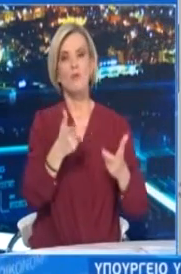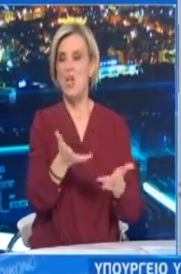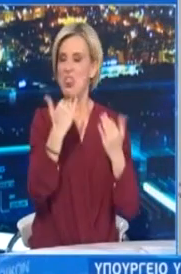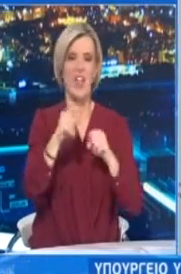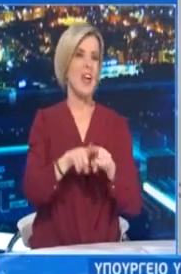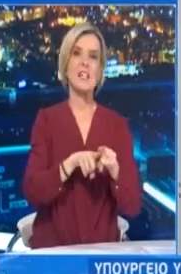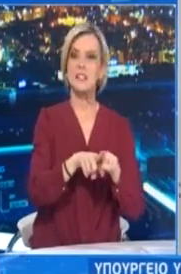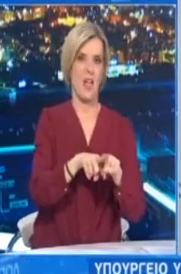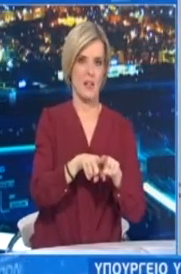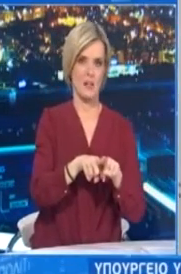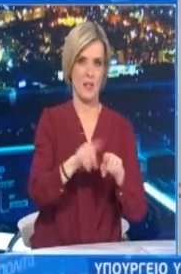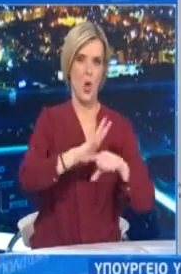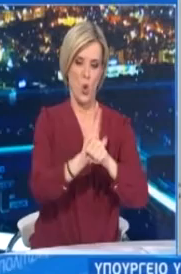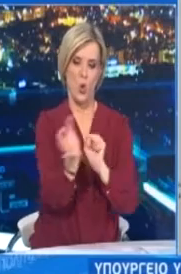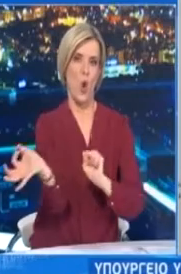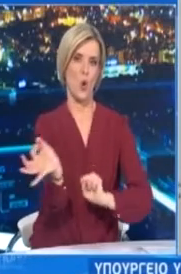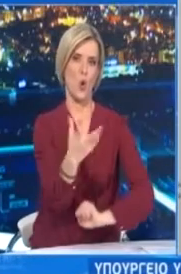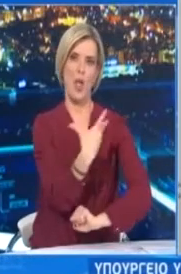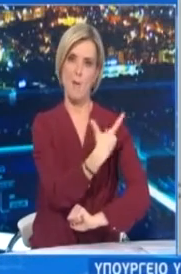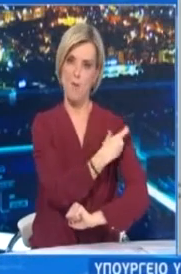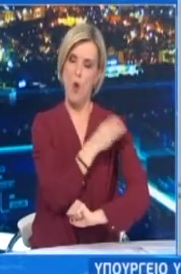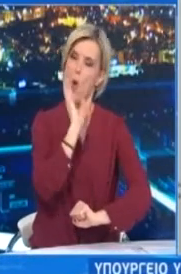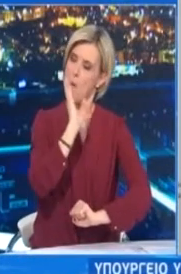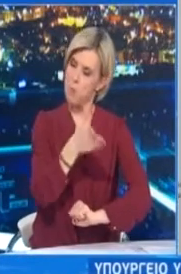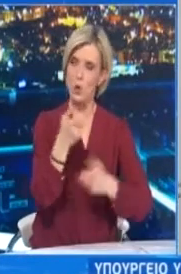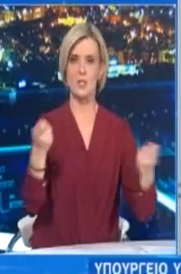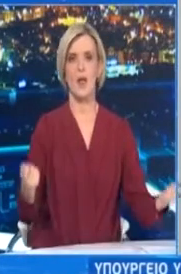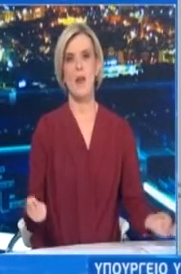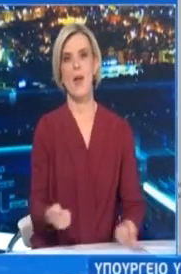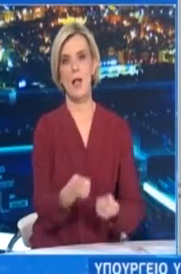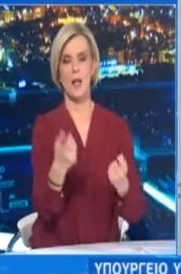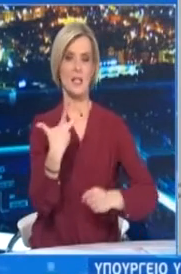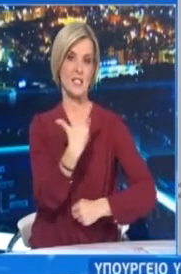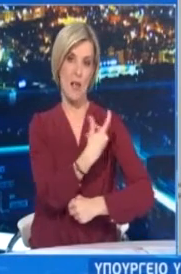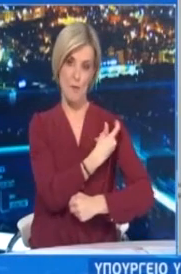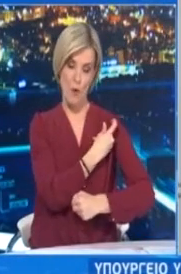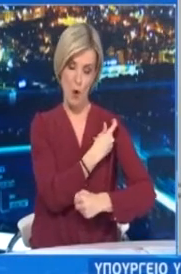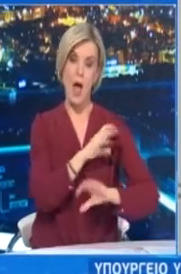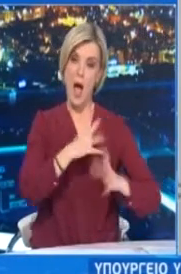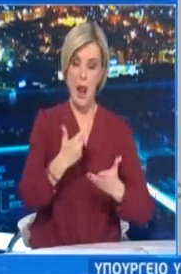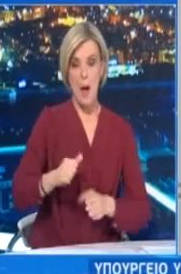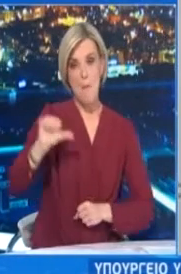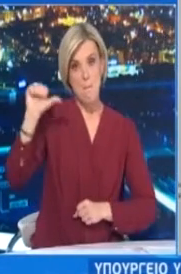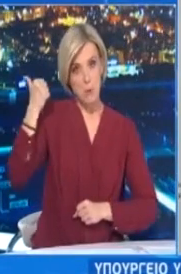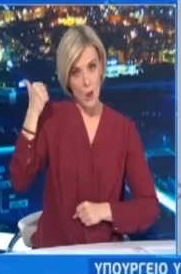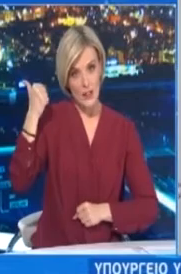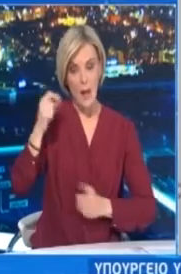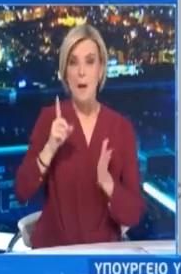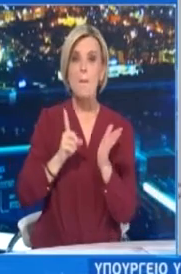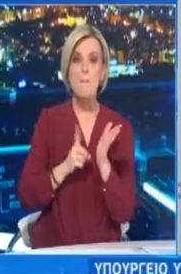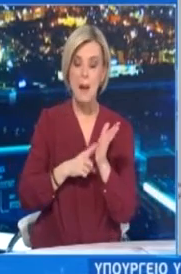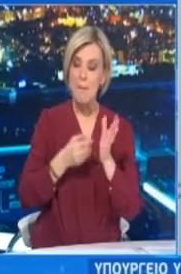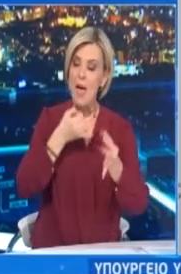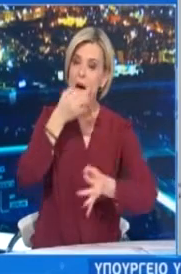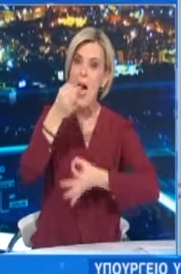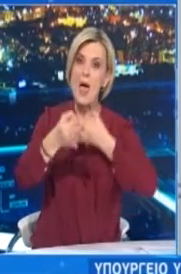να εμβολιαστούν αν το αποφασίσουν, αλλά θα πρέπει να ληφθούν ιδιαίτερες προφυλάξεις και να προηγηθεί συζήτηση με τον αλλεργιολόγο. Ο